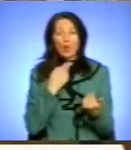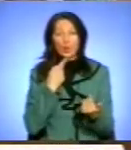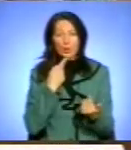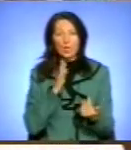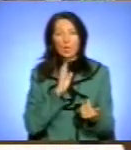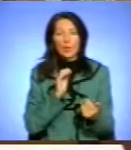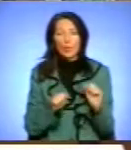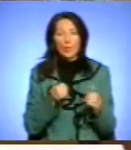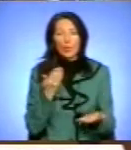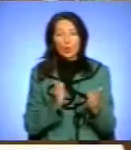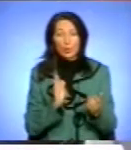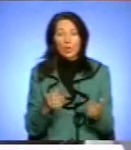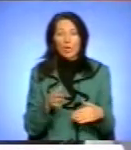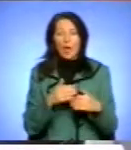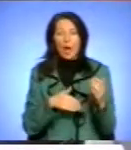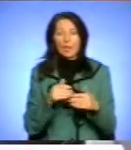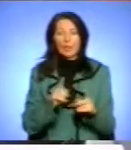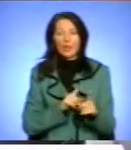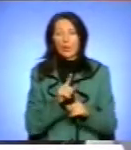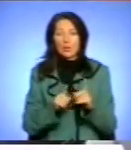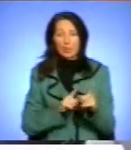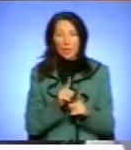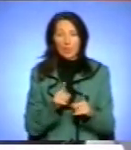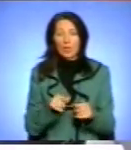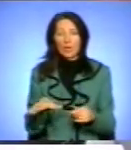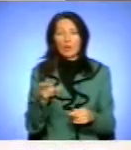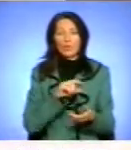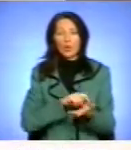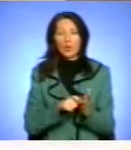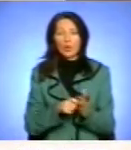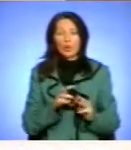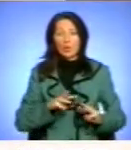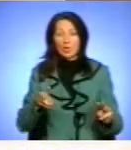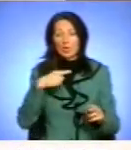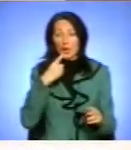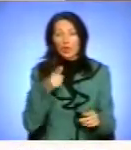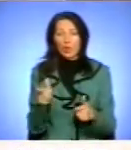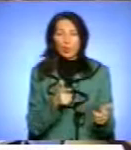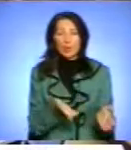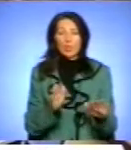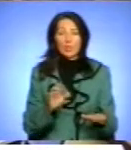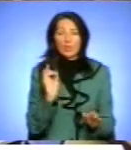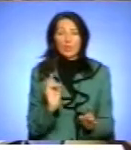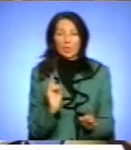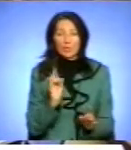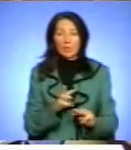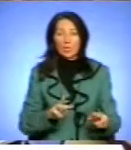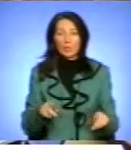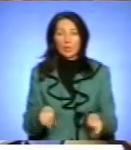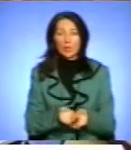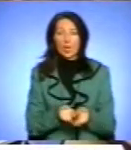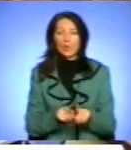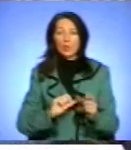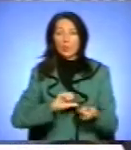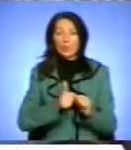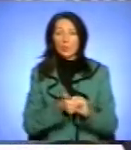кадрові перестановки. Міністри, як один, кажуть, готові як у міністерському кріслі лишитись, так і змінити його на крісло парламентське. Однак остаточне рішення за